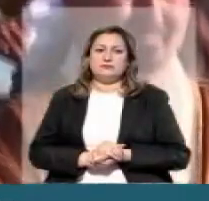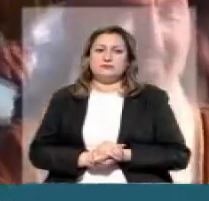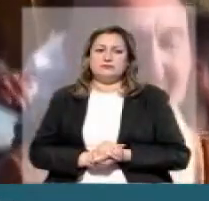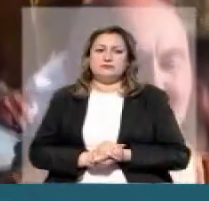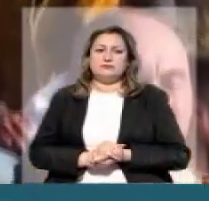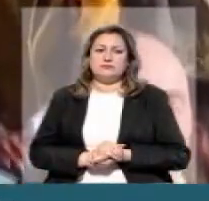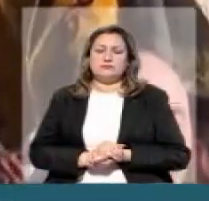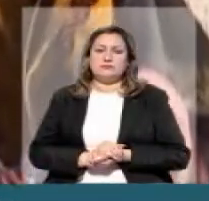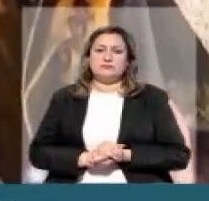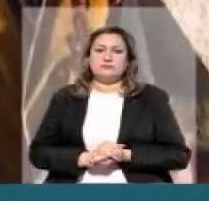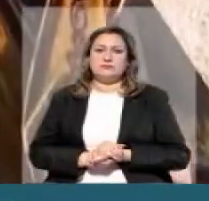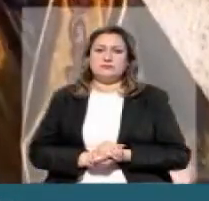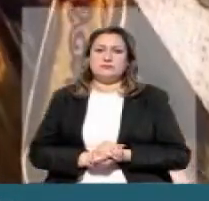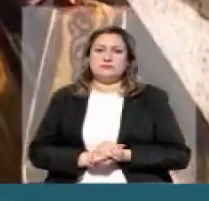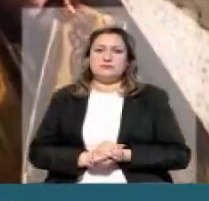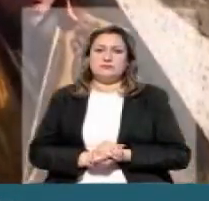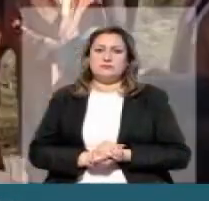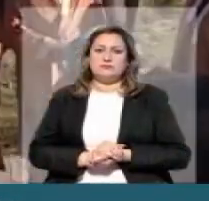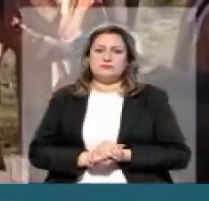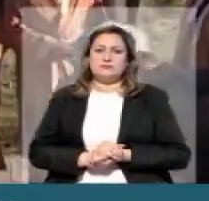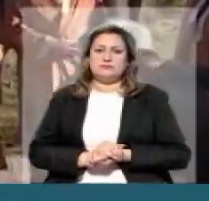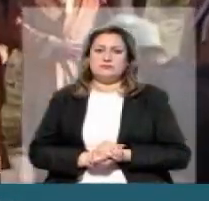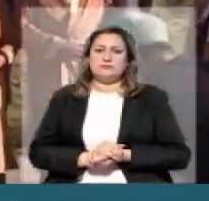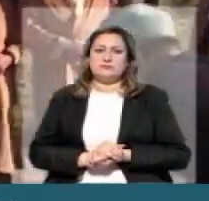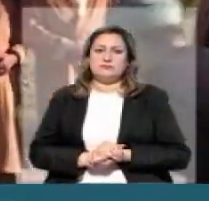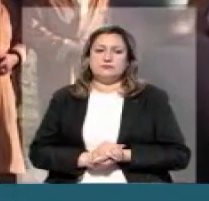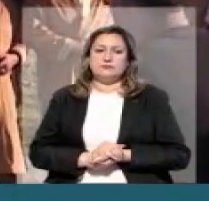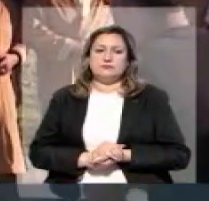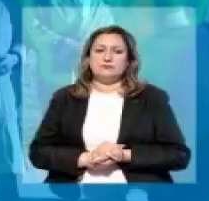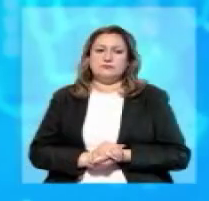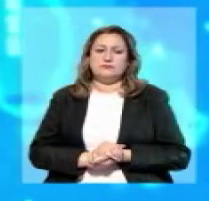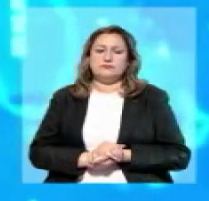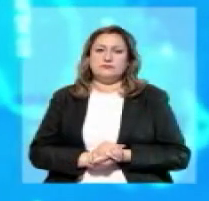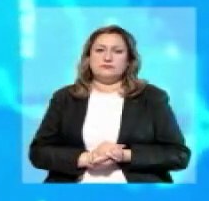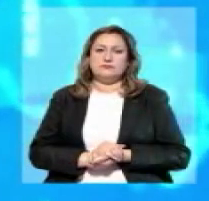баспана сыйлады. Бауыржан Қасымхан, Олжас Сенжігітов, Қостанай телеарнасы.